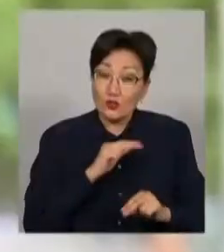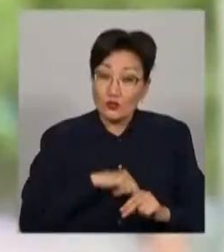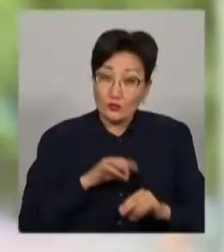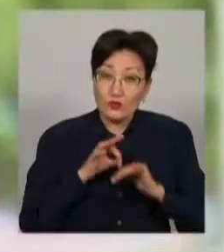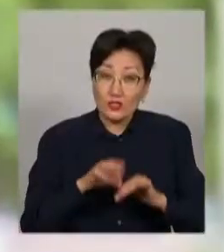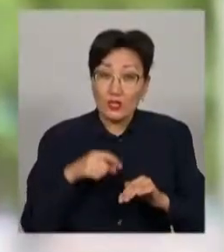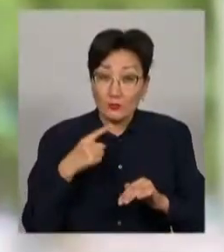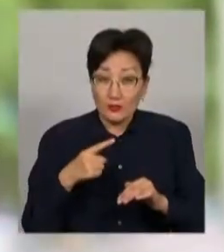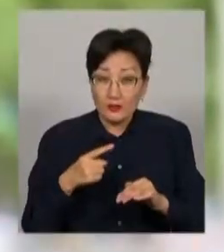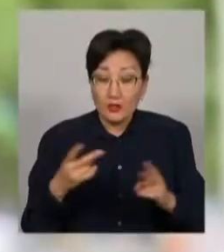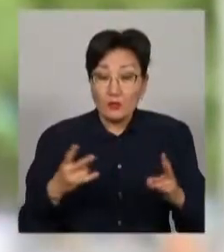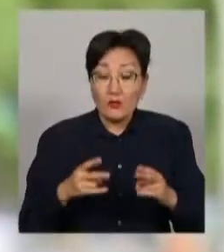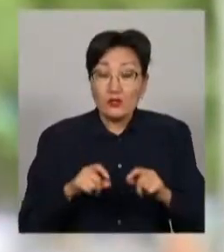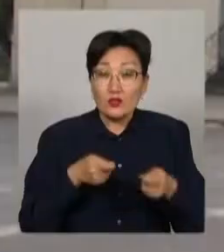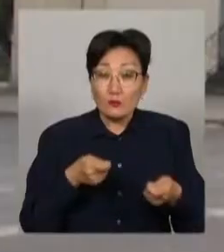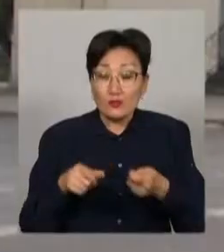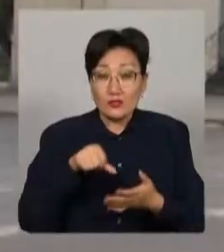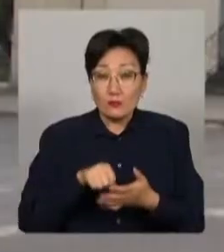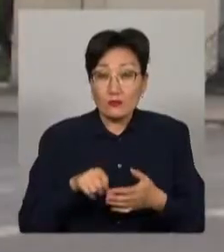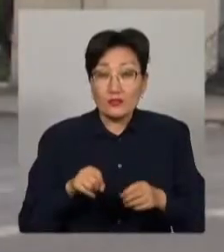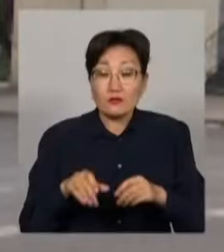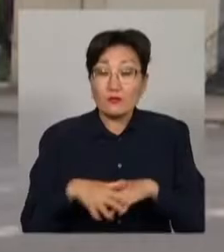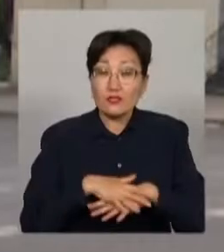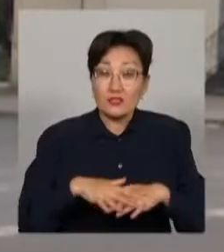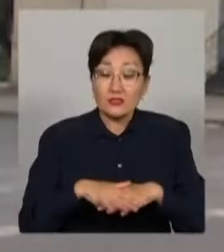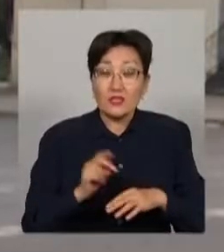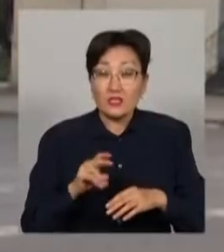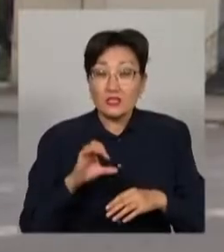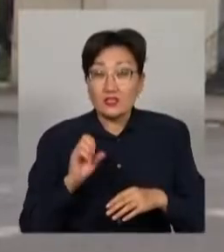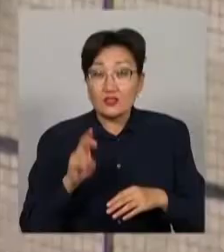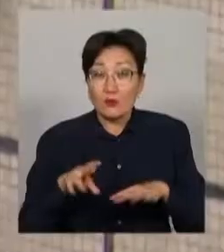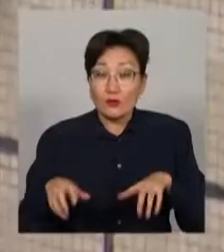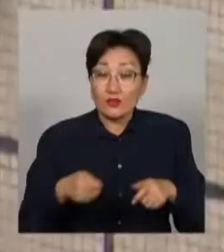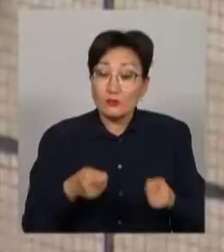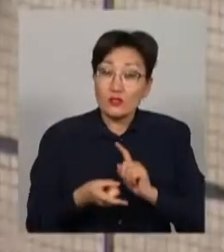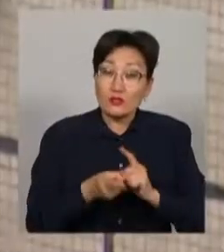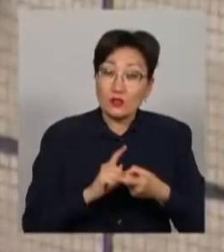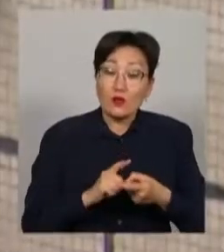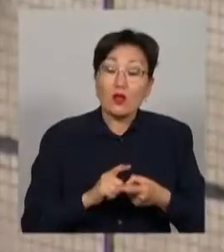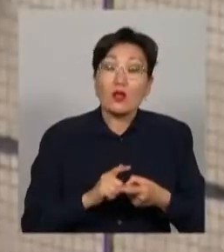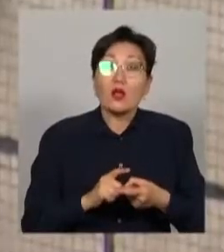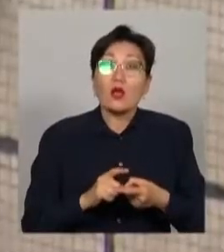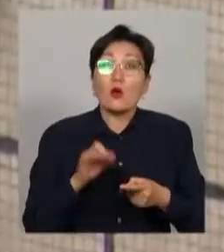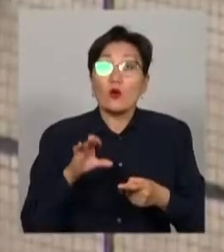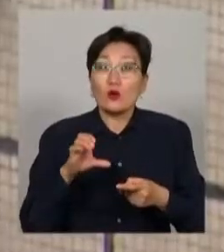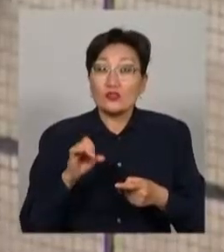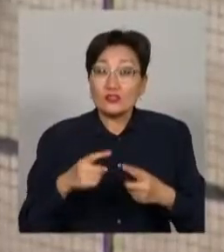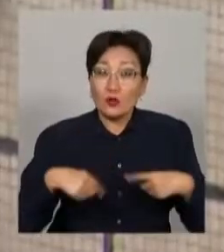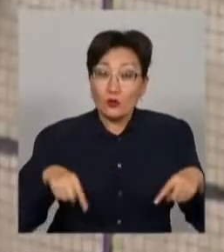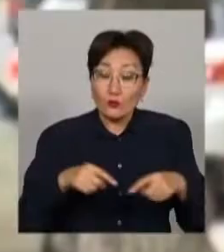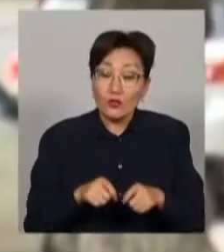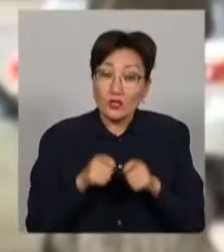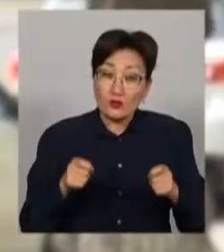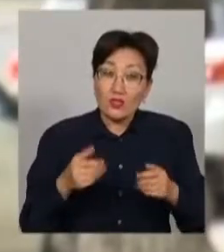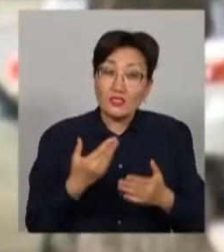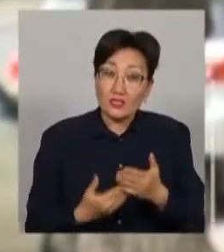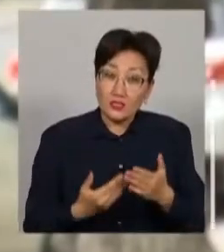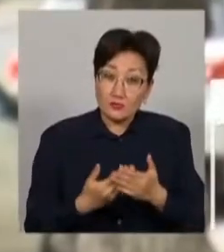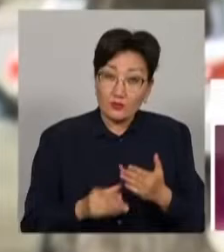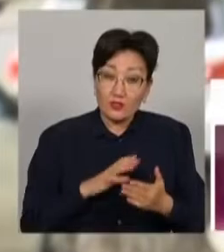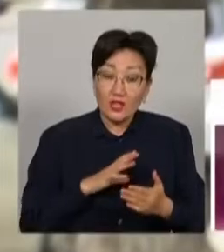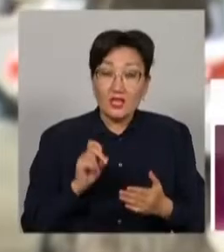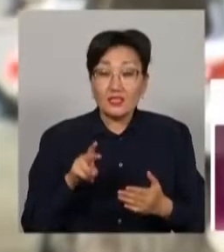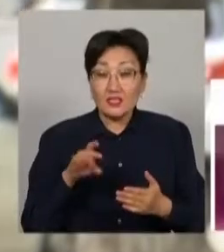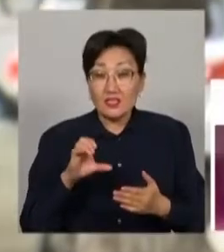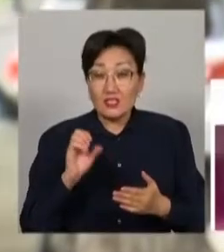жүргізілгенін хабарлады. Тиісті басқарма өкілдері тұрғындарға пәтер иелері кооперативінің төрағасын ауыстырып, мүлік иелері бірлестігін құруға кеңес берді. КСК-ның